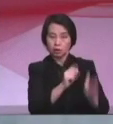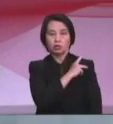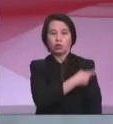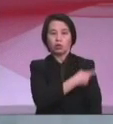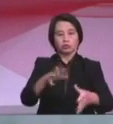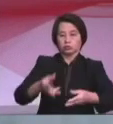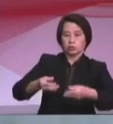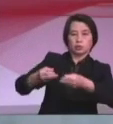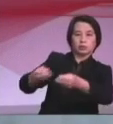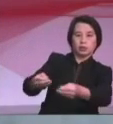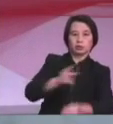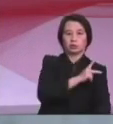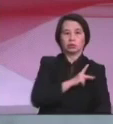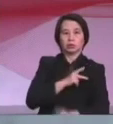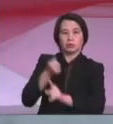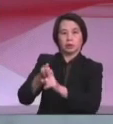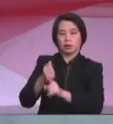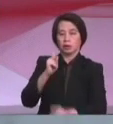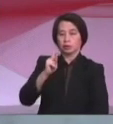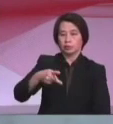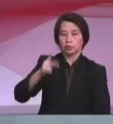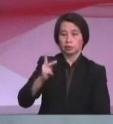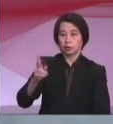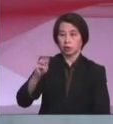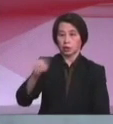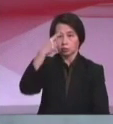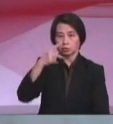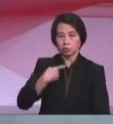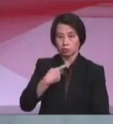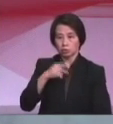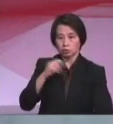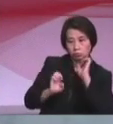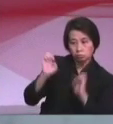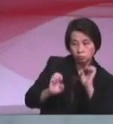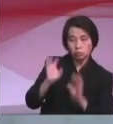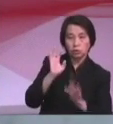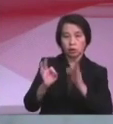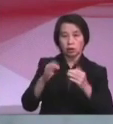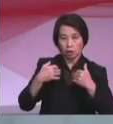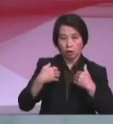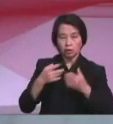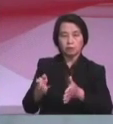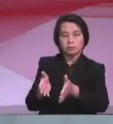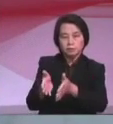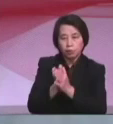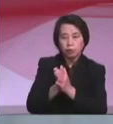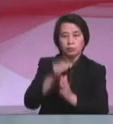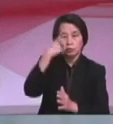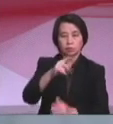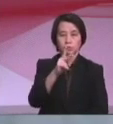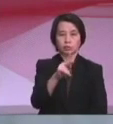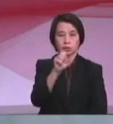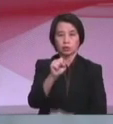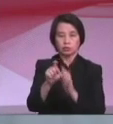diberikan kepada Ketua Pengarah Kesihatan untuk kita menilai, iaitu kalau ada permohonan untuk